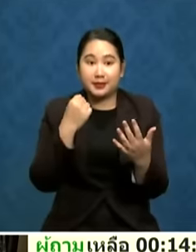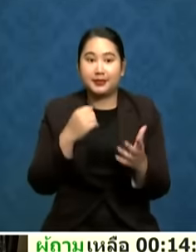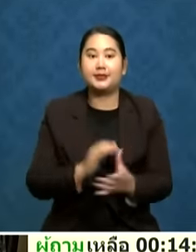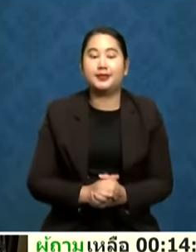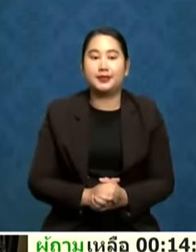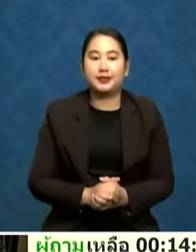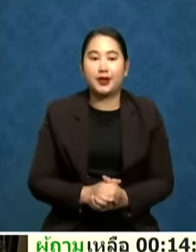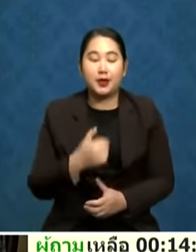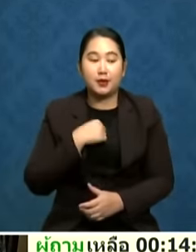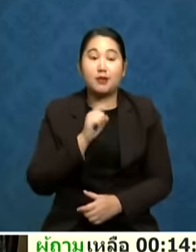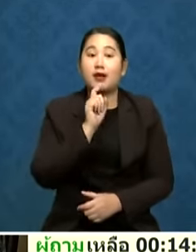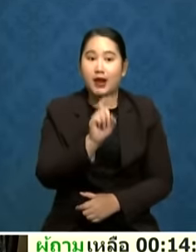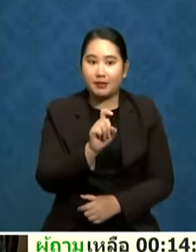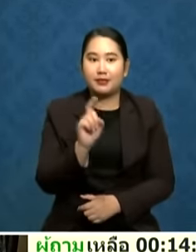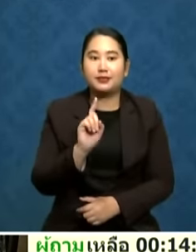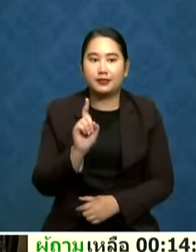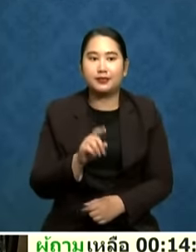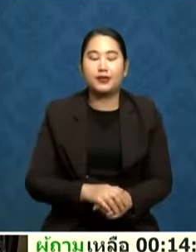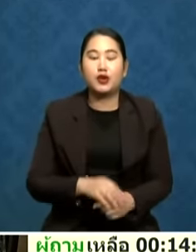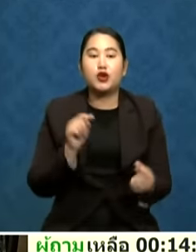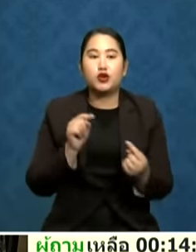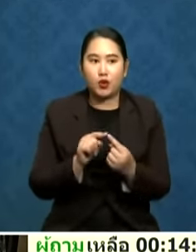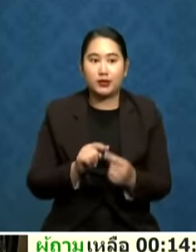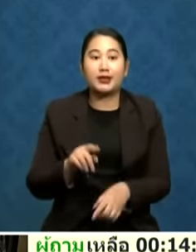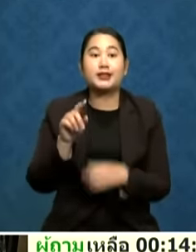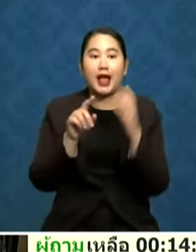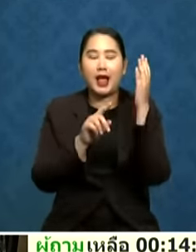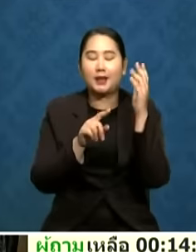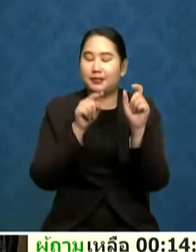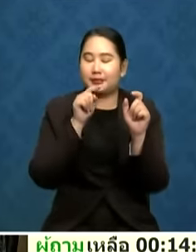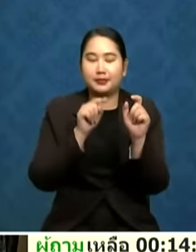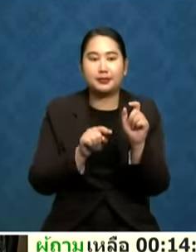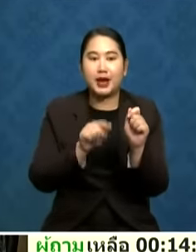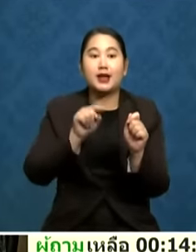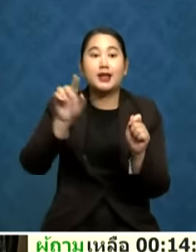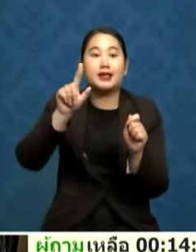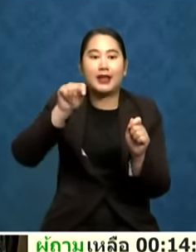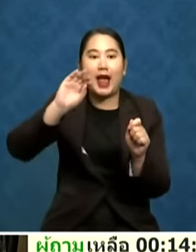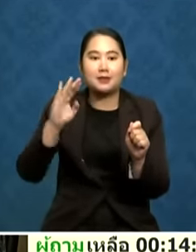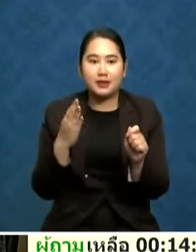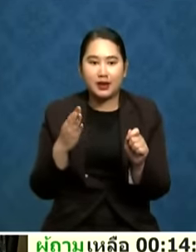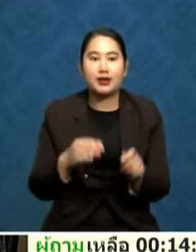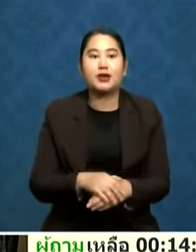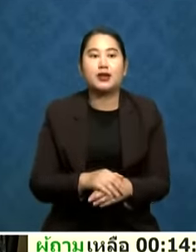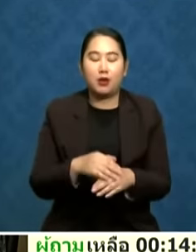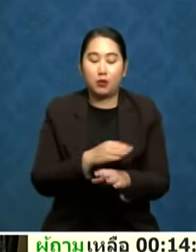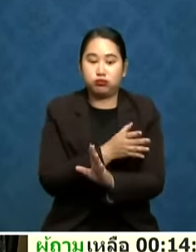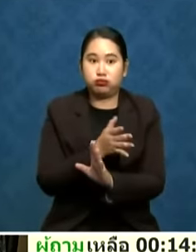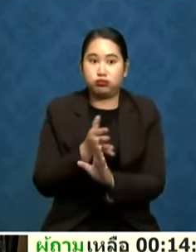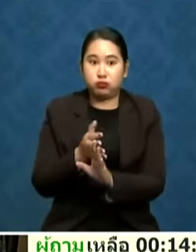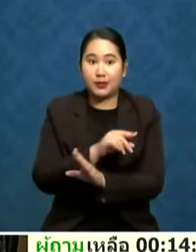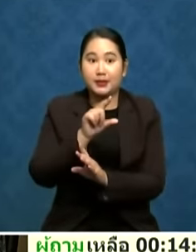ซึกรณีทผมจะถามครั เป็นกรณีตักใบ ที่กำลงจะหมดอายุคความ ในอีก 22 วัน